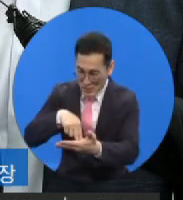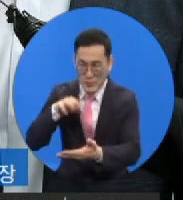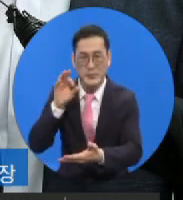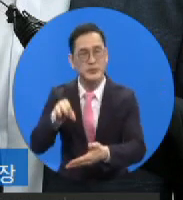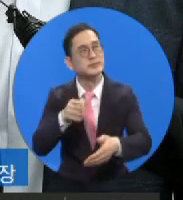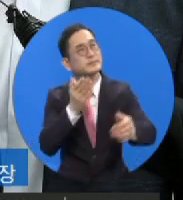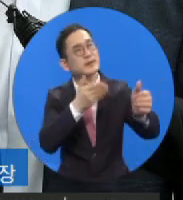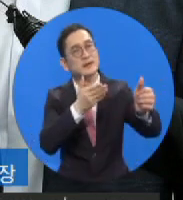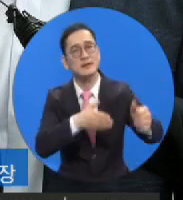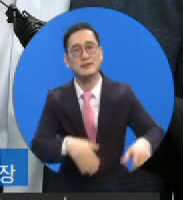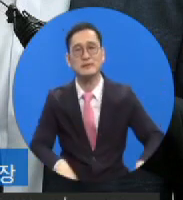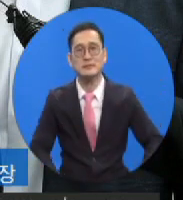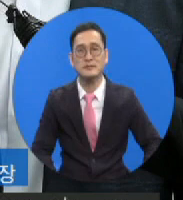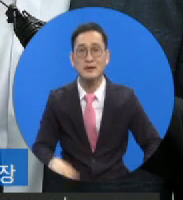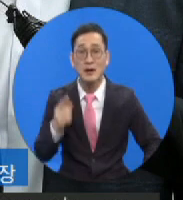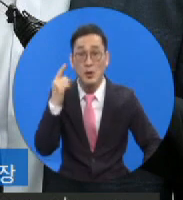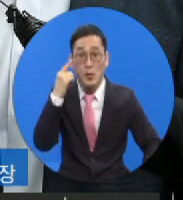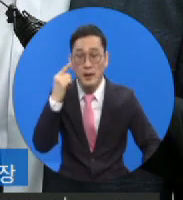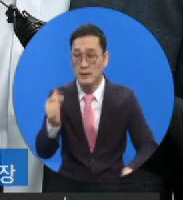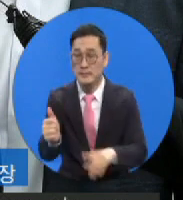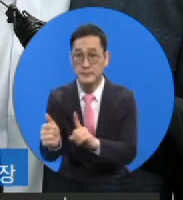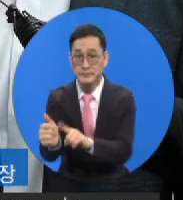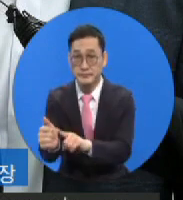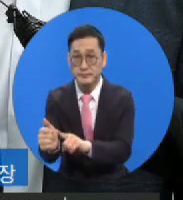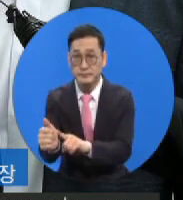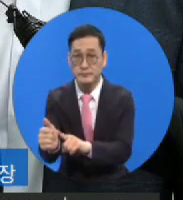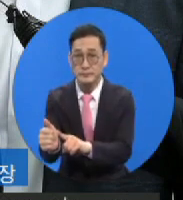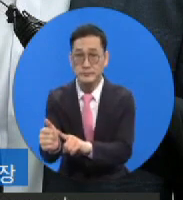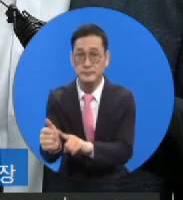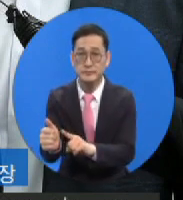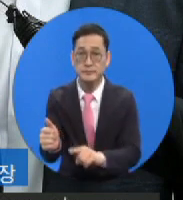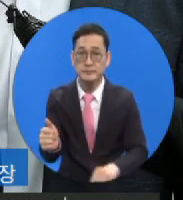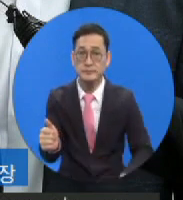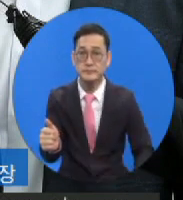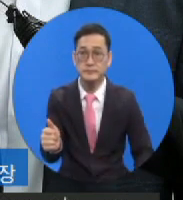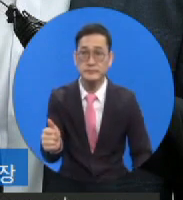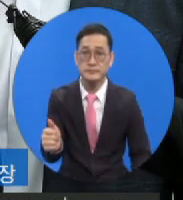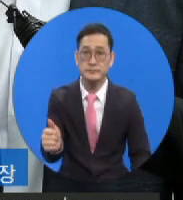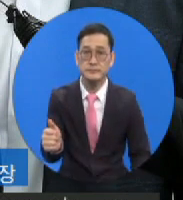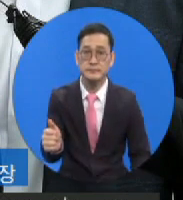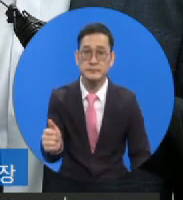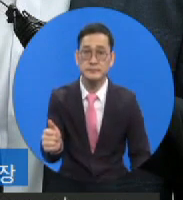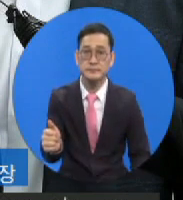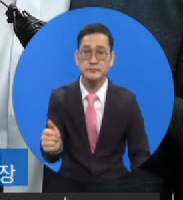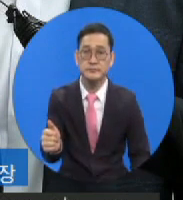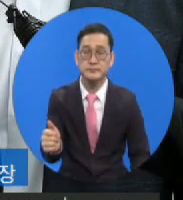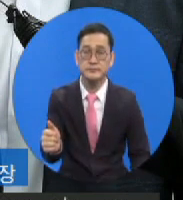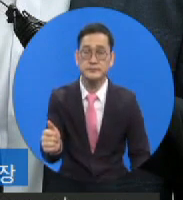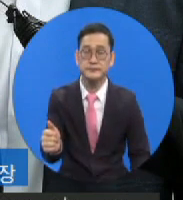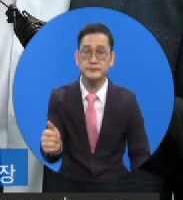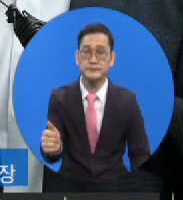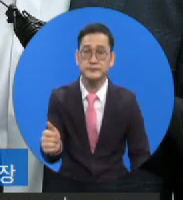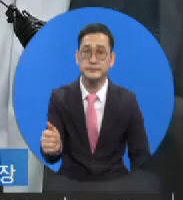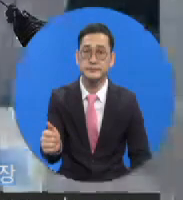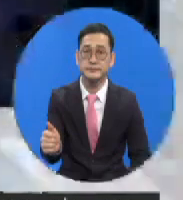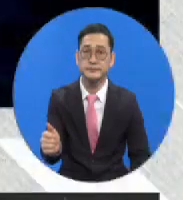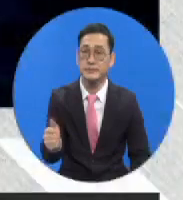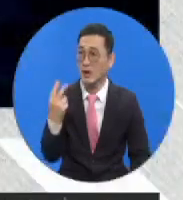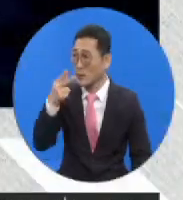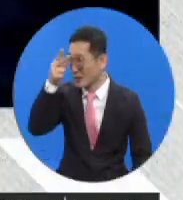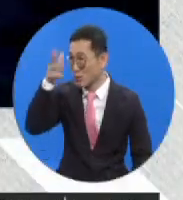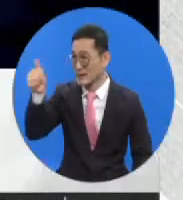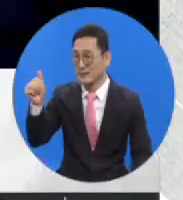뭐냐면 자 방수철 지검장은 이제 전 뭐 아직 사표 수리가 안 됐습니다. 검사장은 윤석열 라인